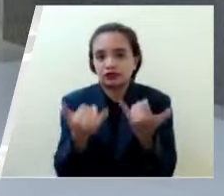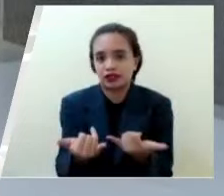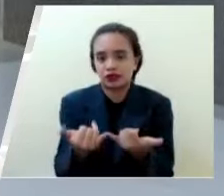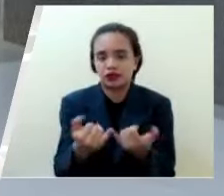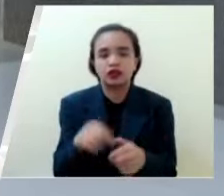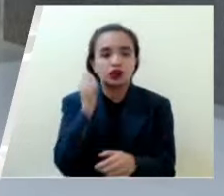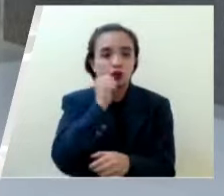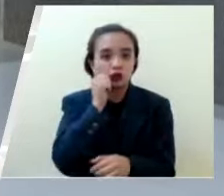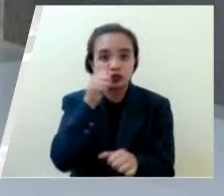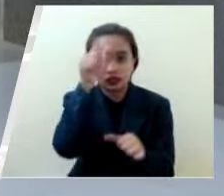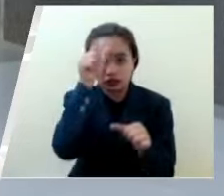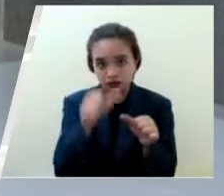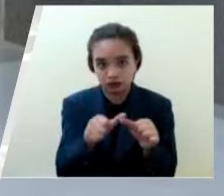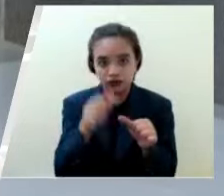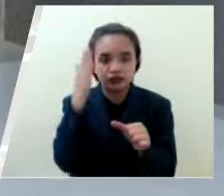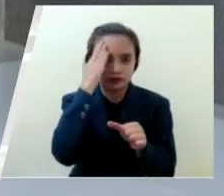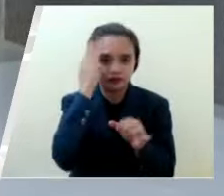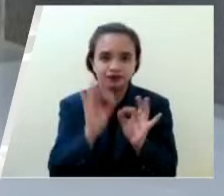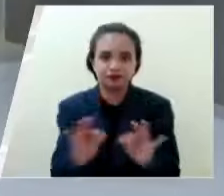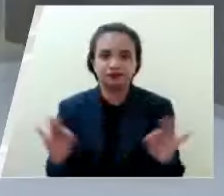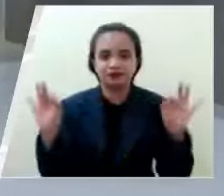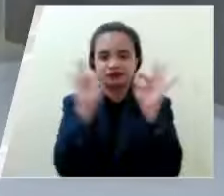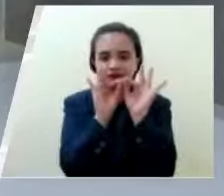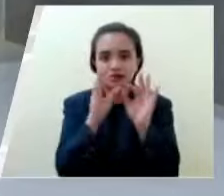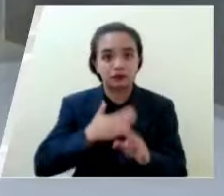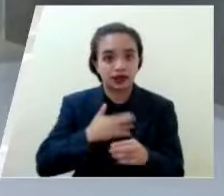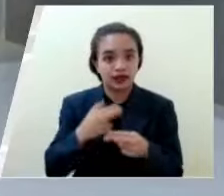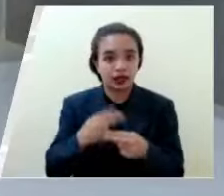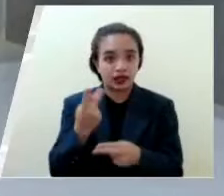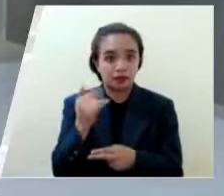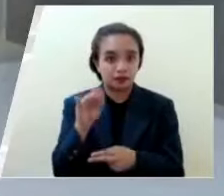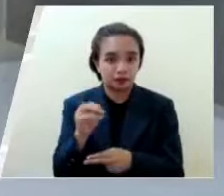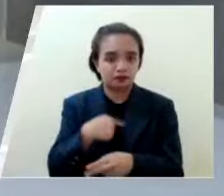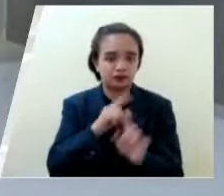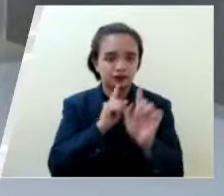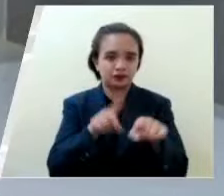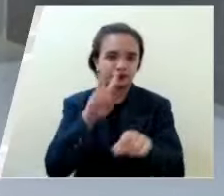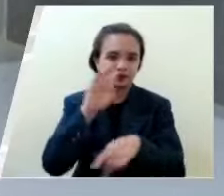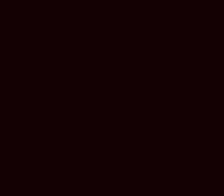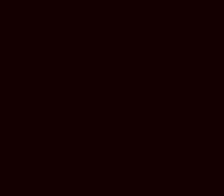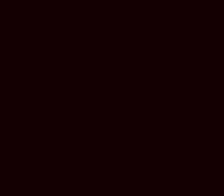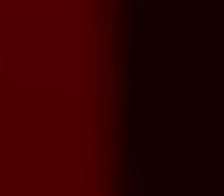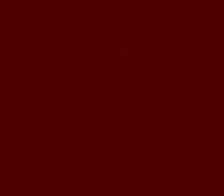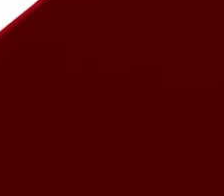tandaan, kimportante ang may alam. Ako po si Kuya Kim at sagot ko kayo, 24 oras.